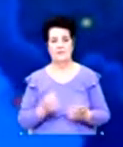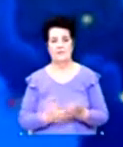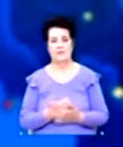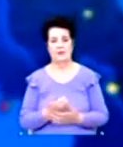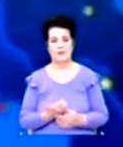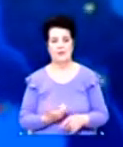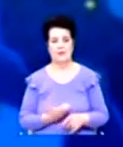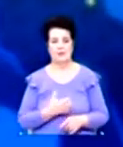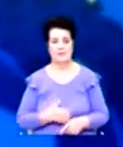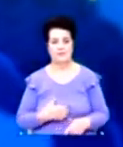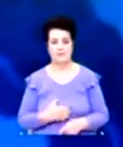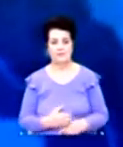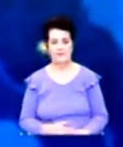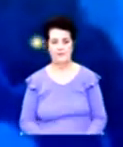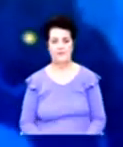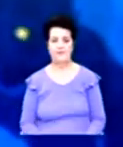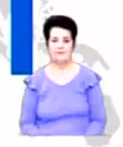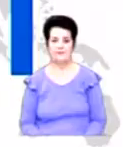importante subiecte ale ediției.